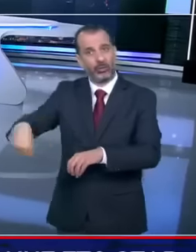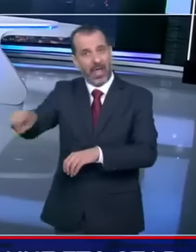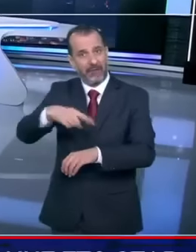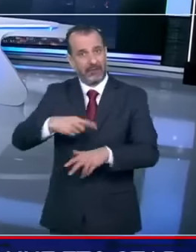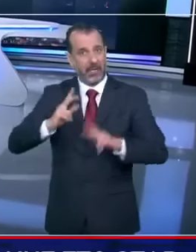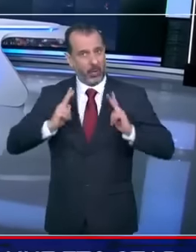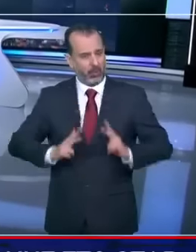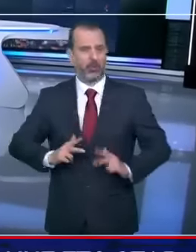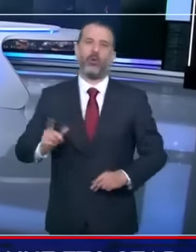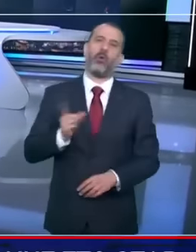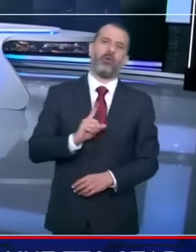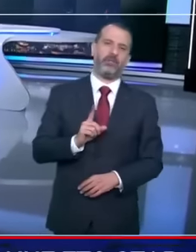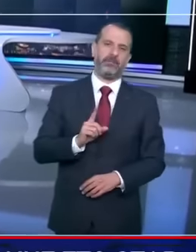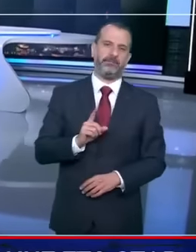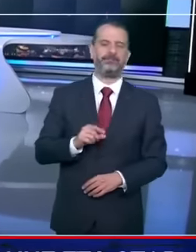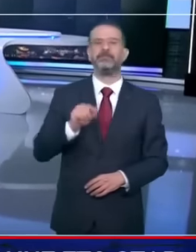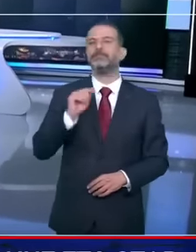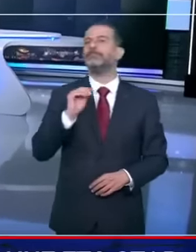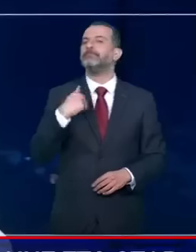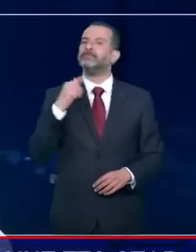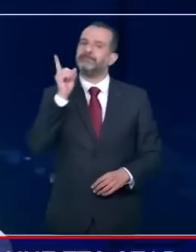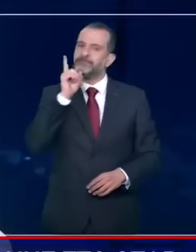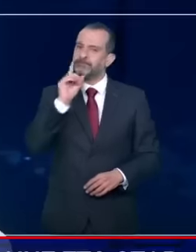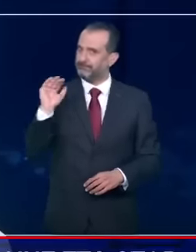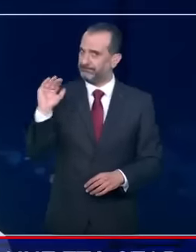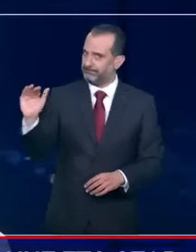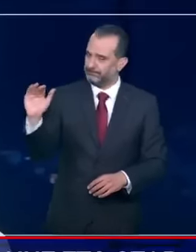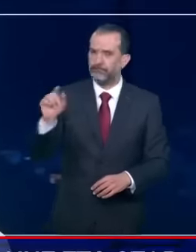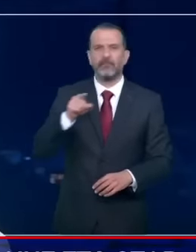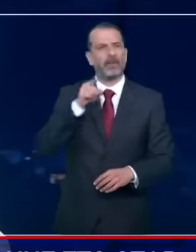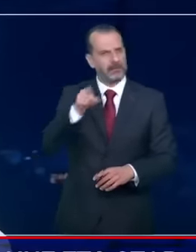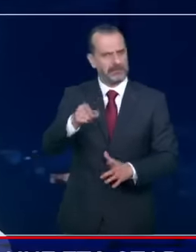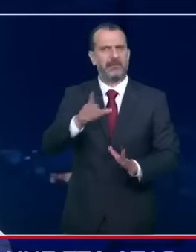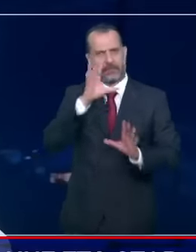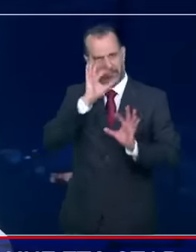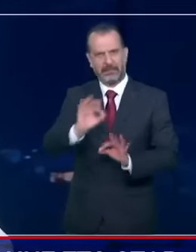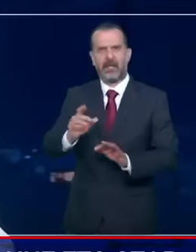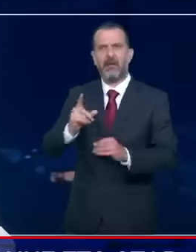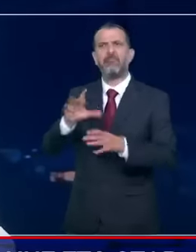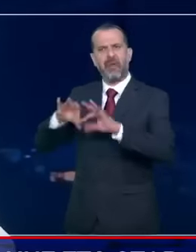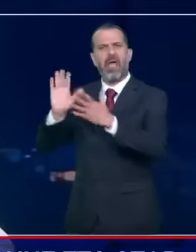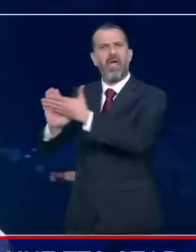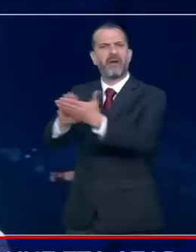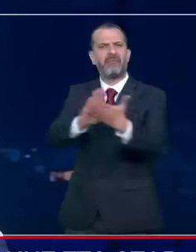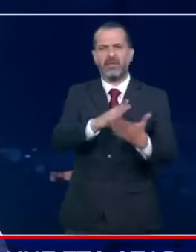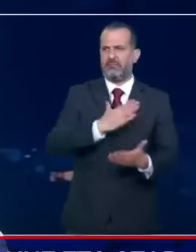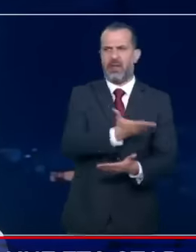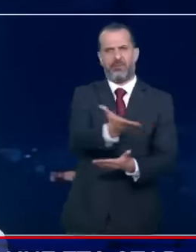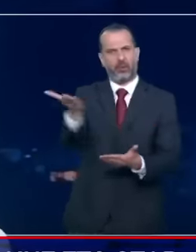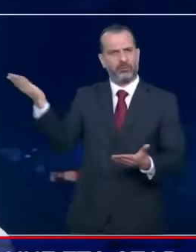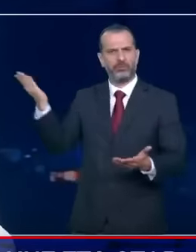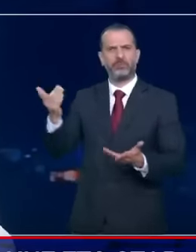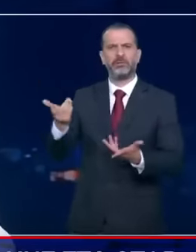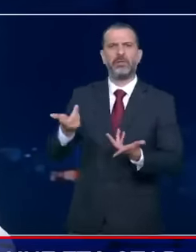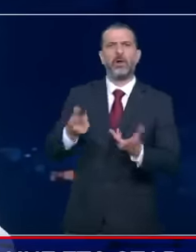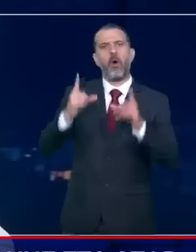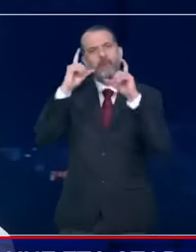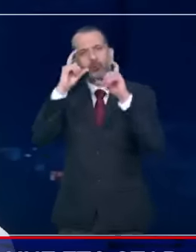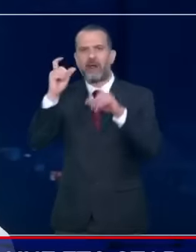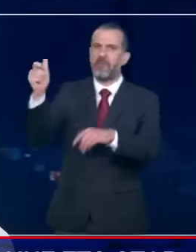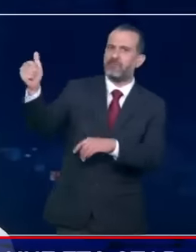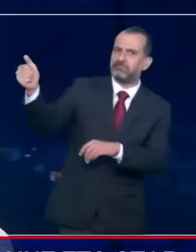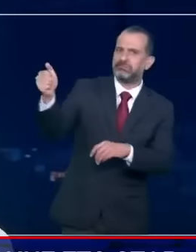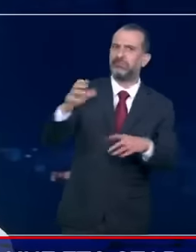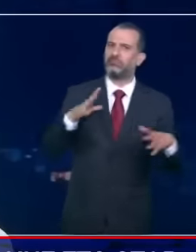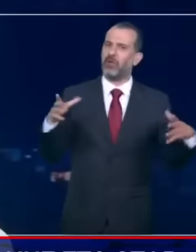μια διαμεσολάβητη σχέση με τον κόσμο. Πράγματι βλέπουμε να κάνετε πάρα πολλές περιοδίες, πάρα πολλές selfie. Κατά τη γνώμη